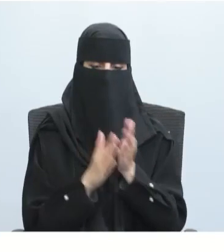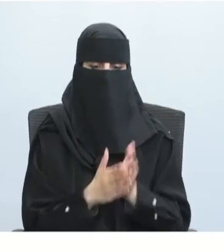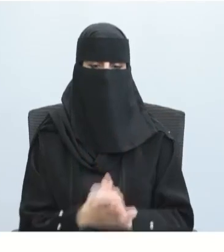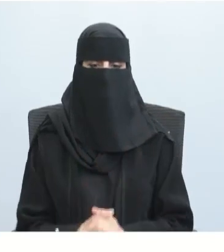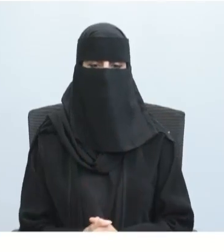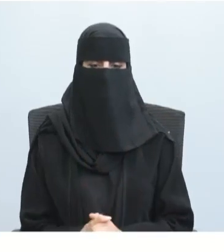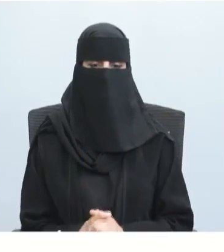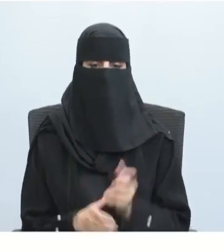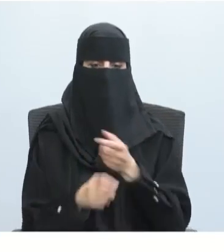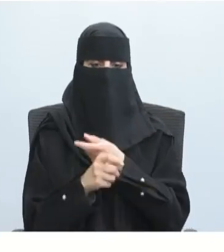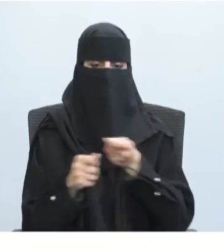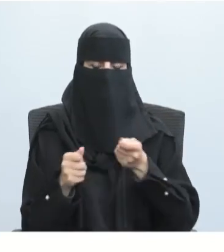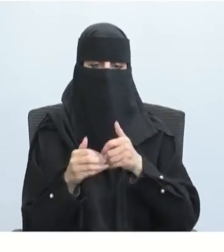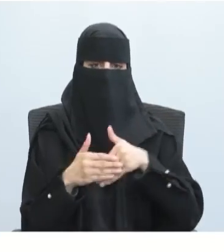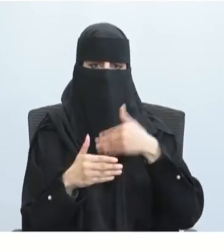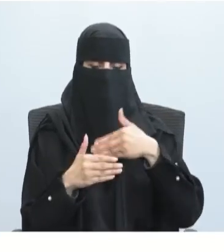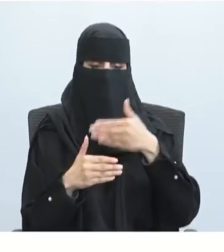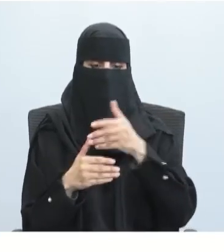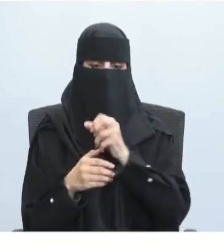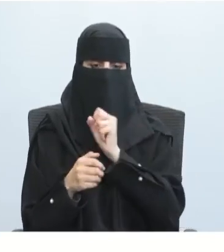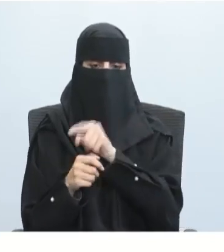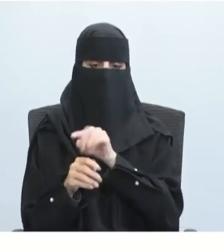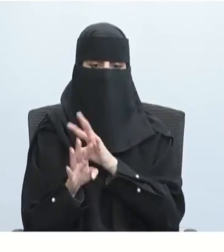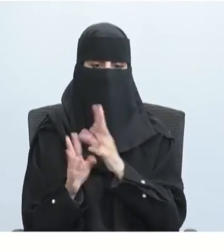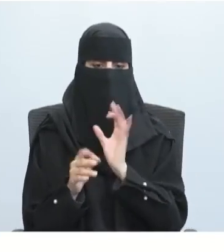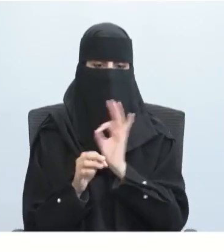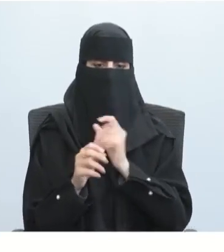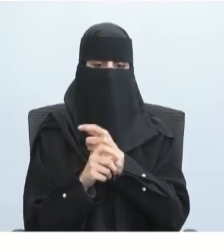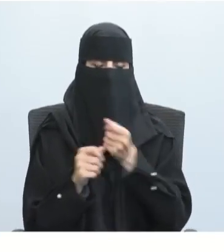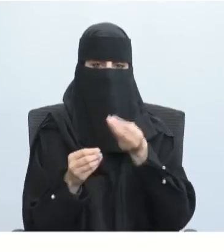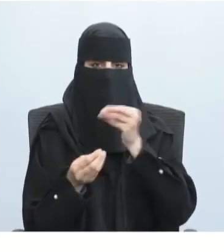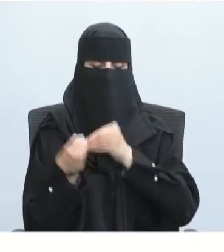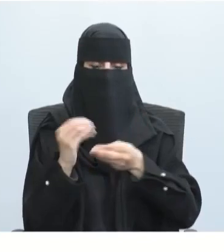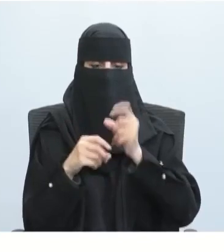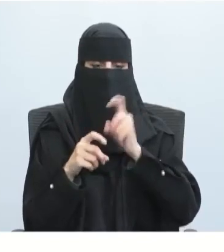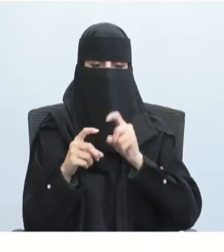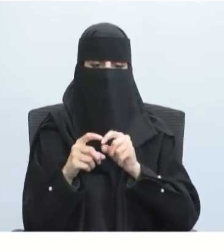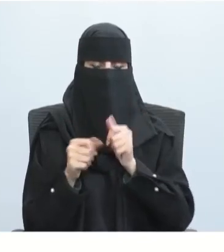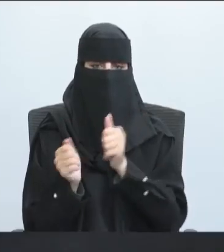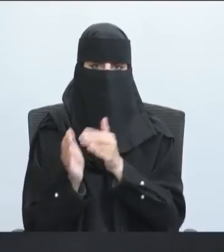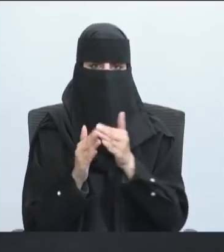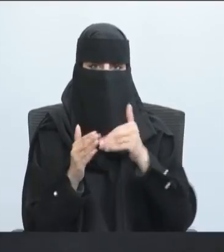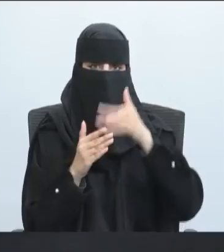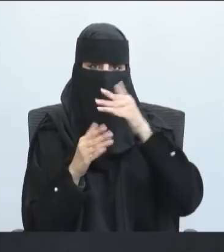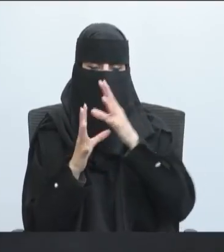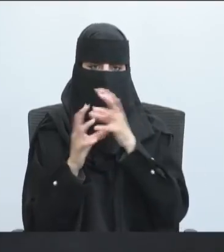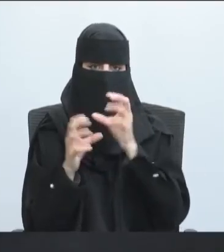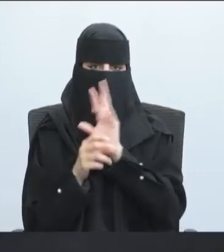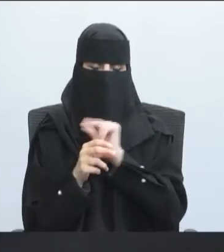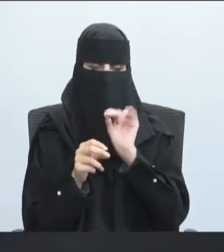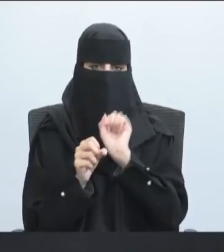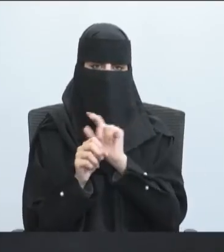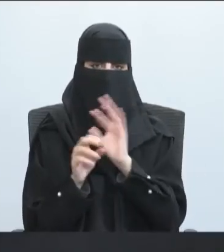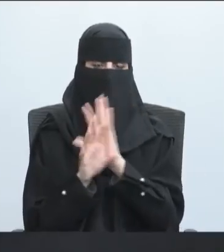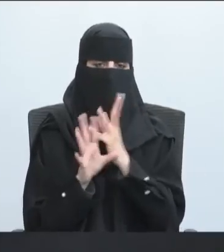لجني الارباح مع مرور الوقت فذكرنا مثلا لو اتاك مثلا مبلغ نفترض ان لديك مبلغ